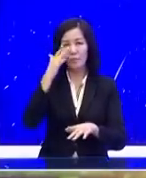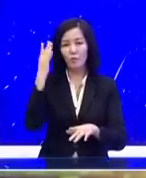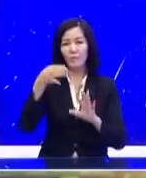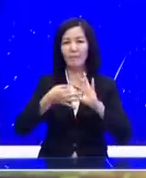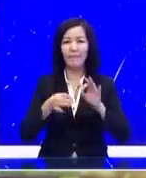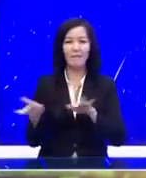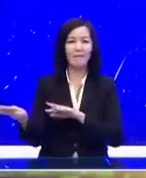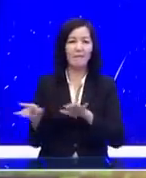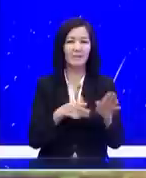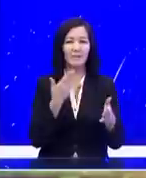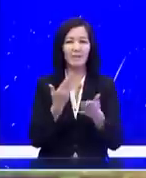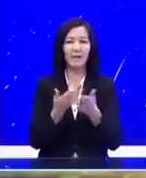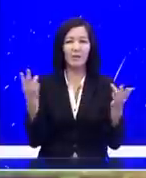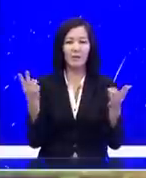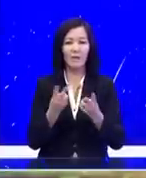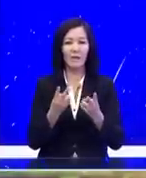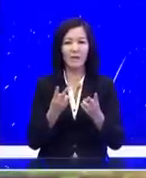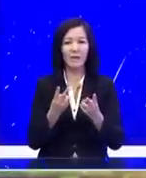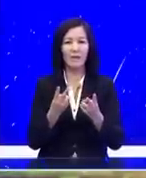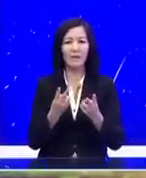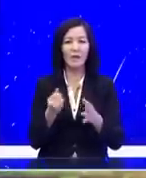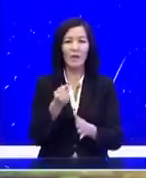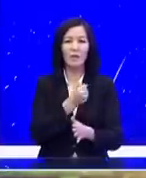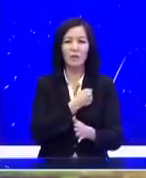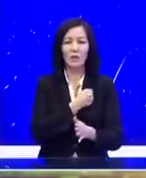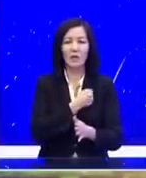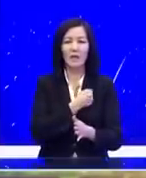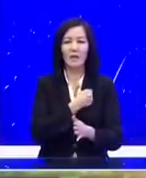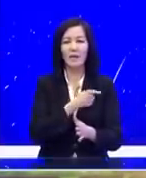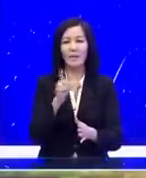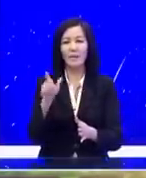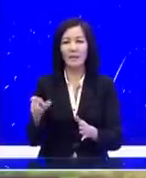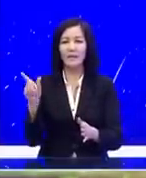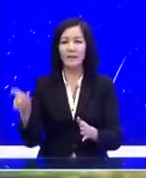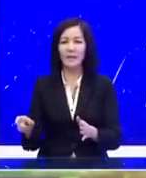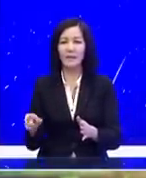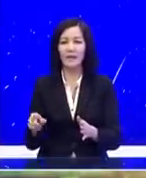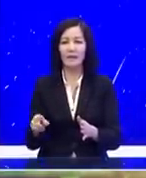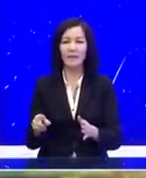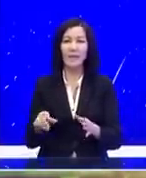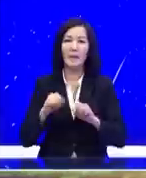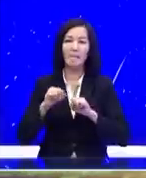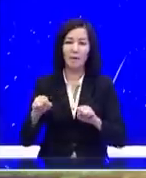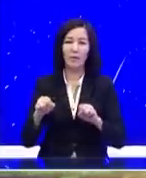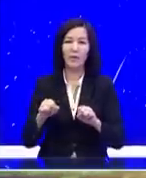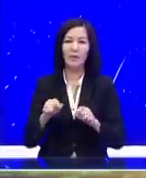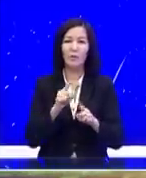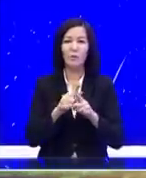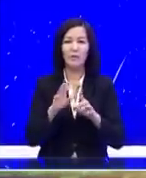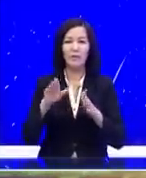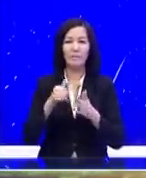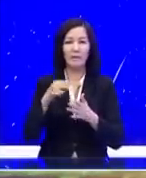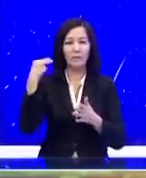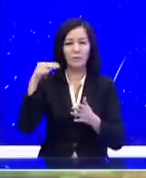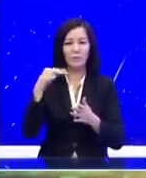Патриотизм ұғымын нақты іспен дәлелдеу керек. Аяқ қолсыз келген жаумен алысқан сәтте елді ерлер қорғайды. Осылай деген бас